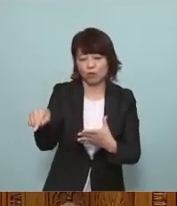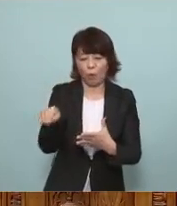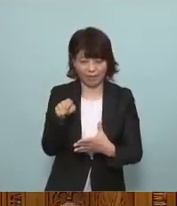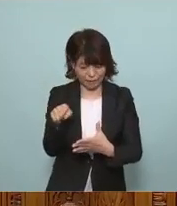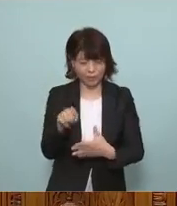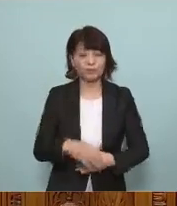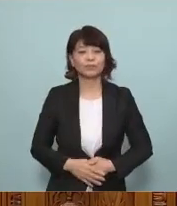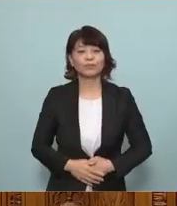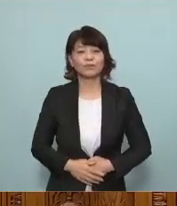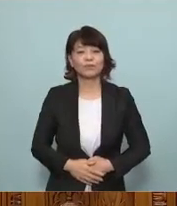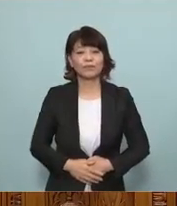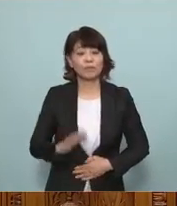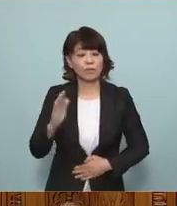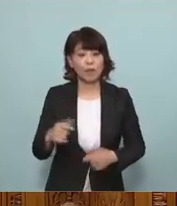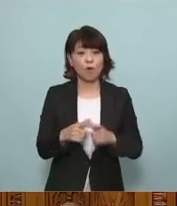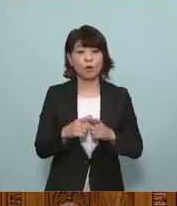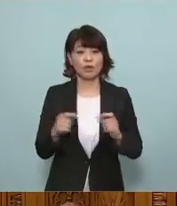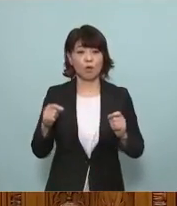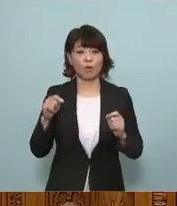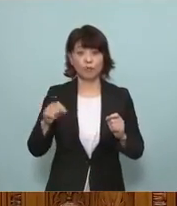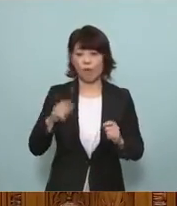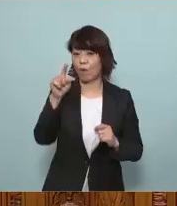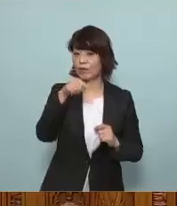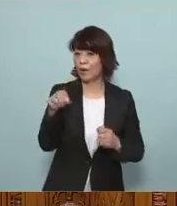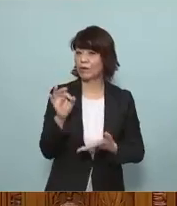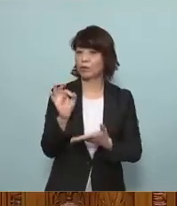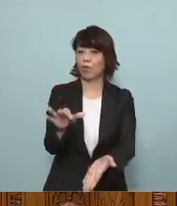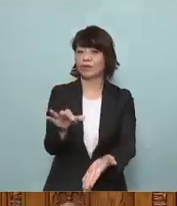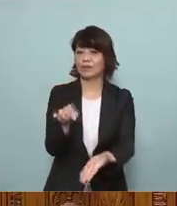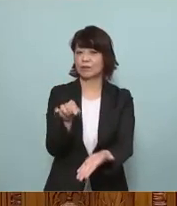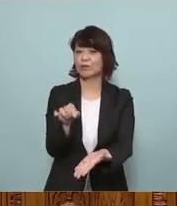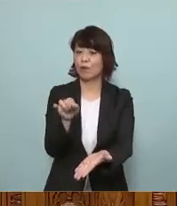。しかし我が国の人への投資は